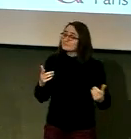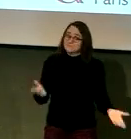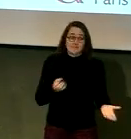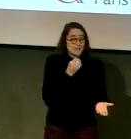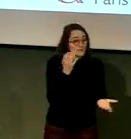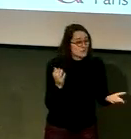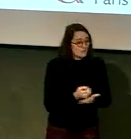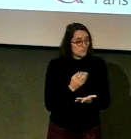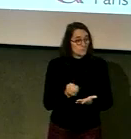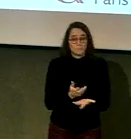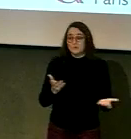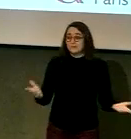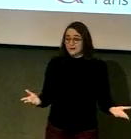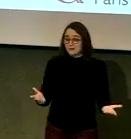que